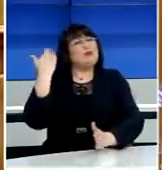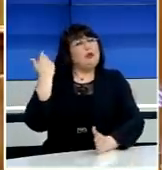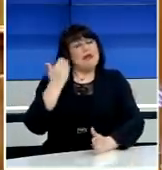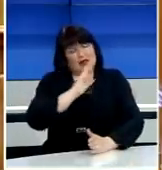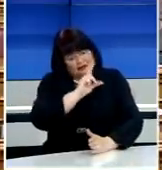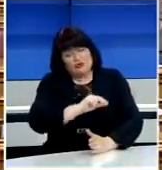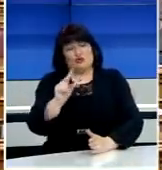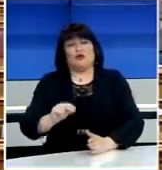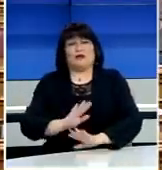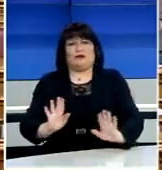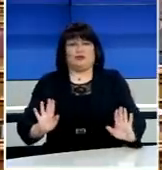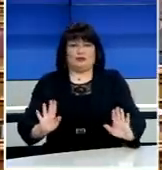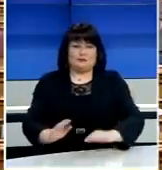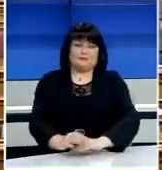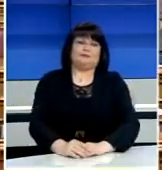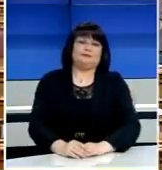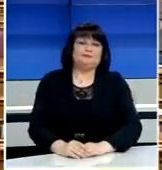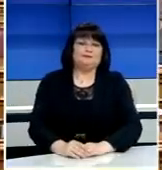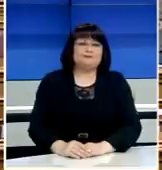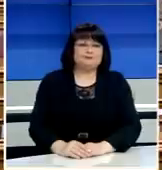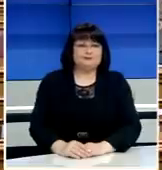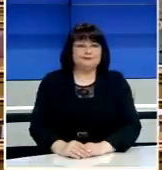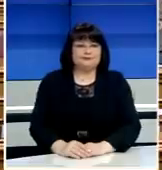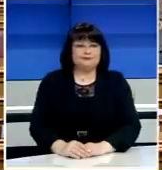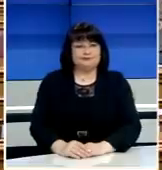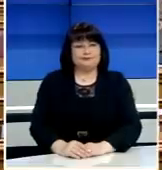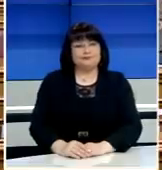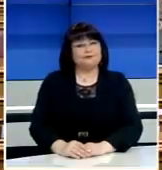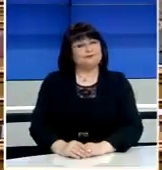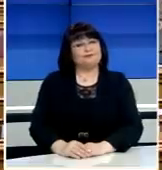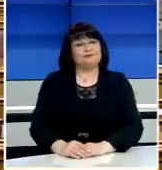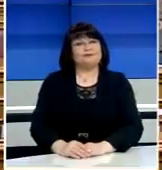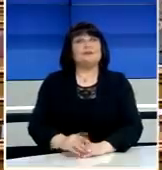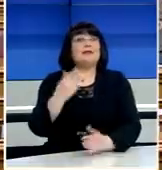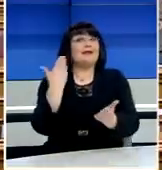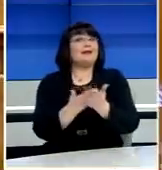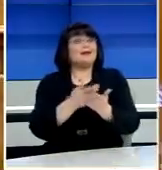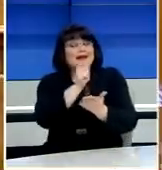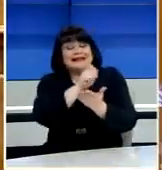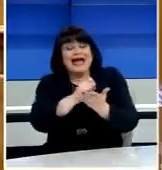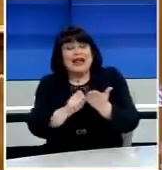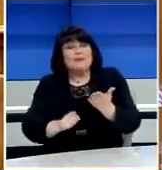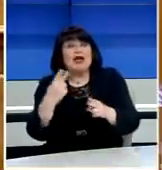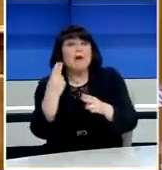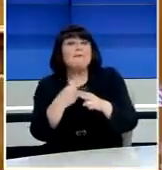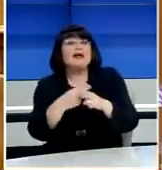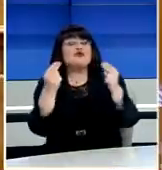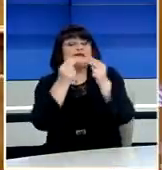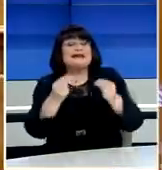ύφεση. Και επειδή script amanent που λένε, εδώ τα